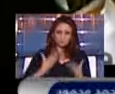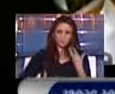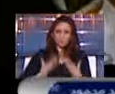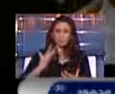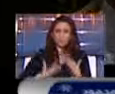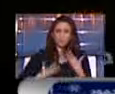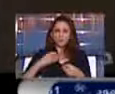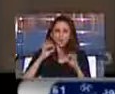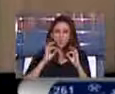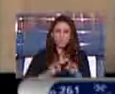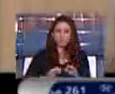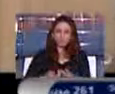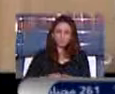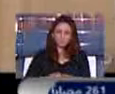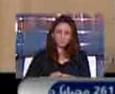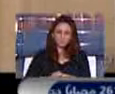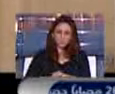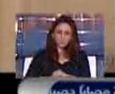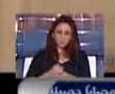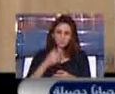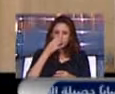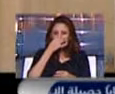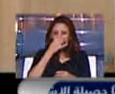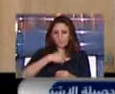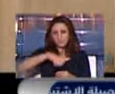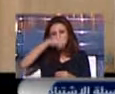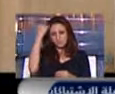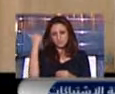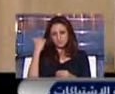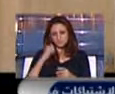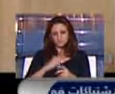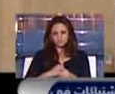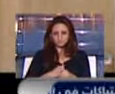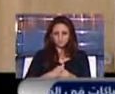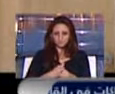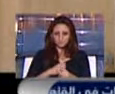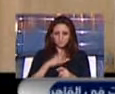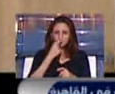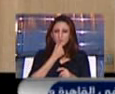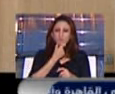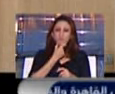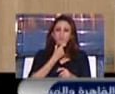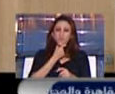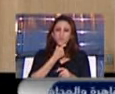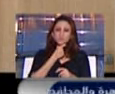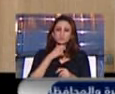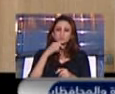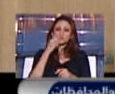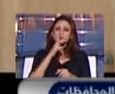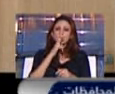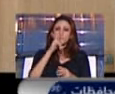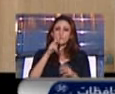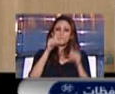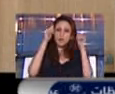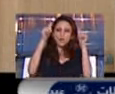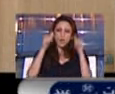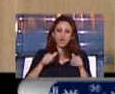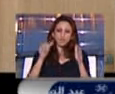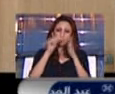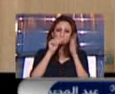غليلهم. وفي مساء الخميس الماضي أصدر رئيس الجمهورية إعلانا دستوريا